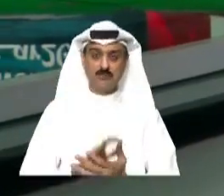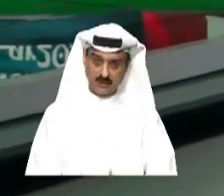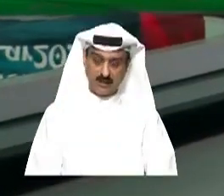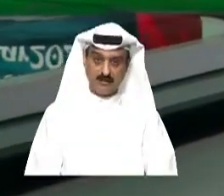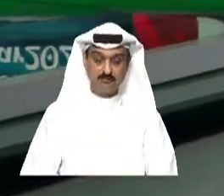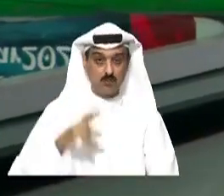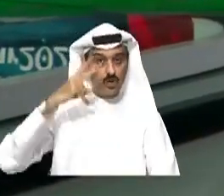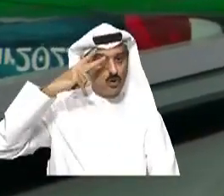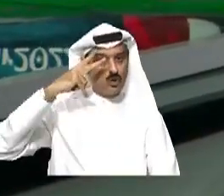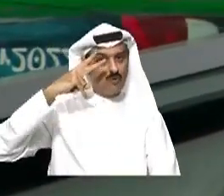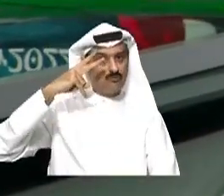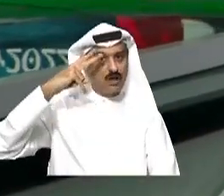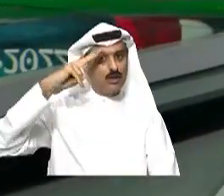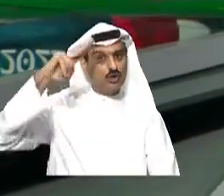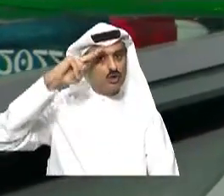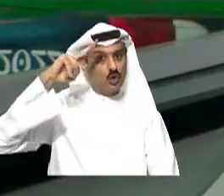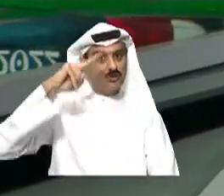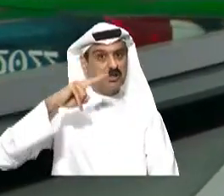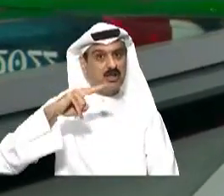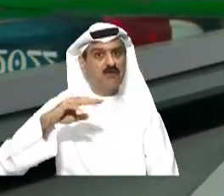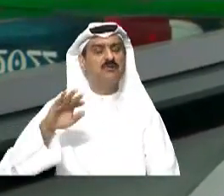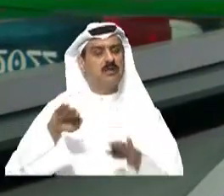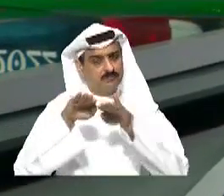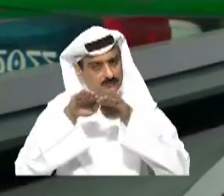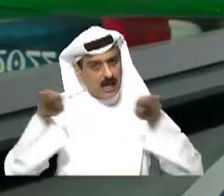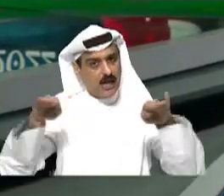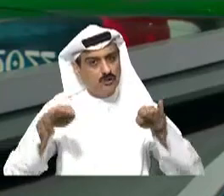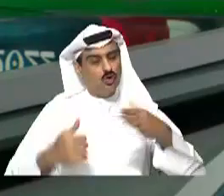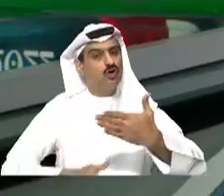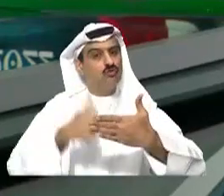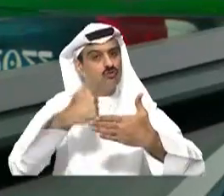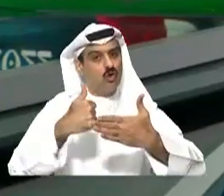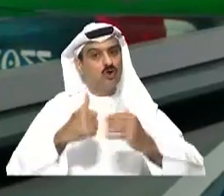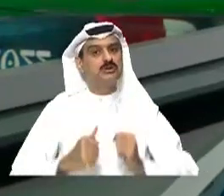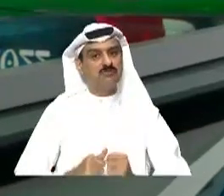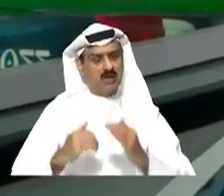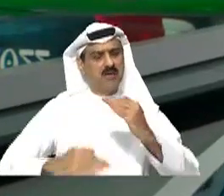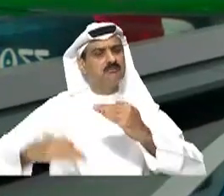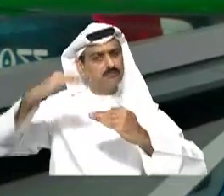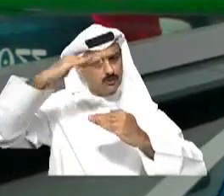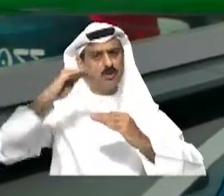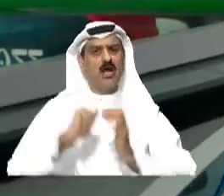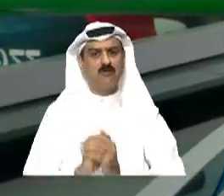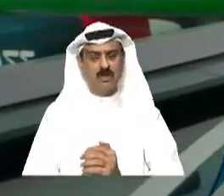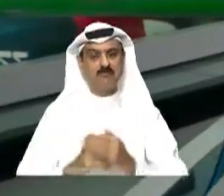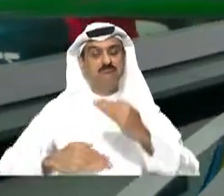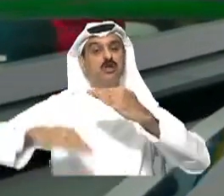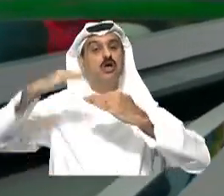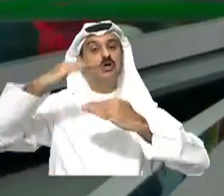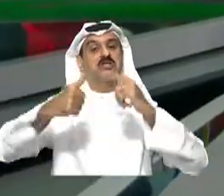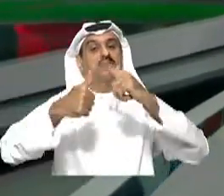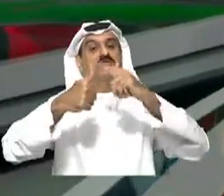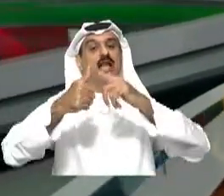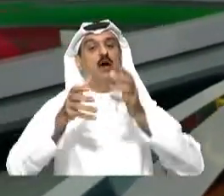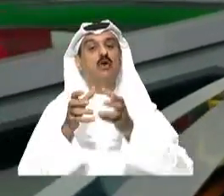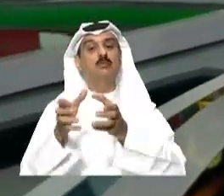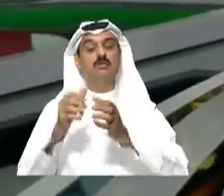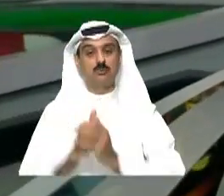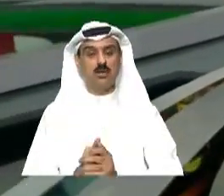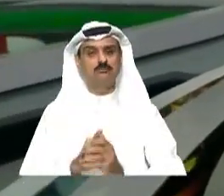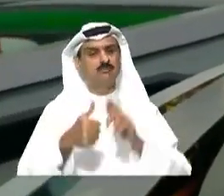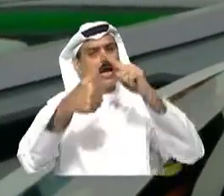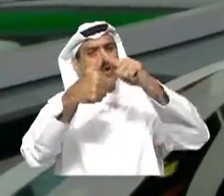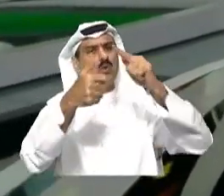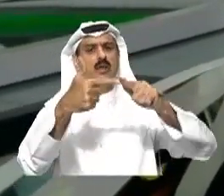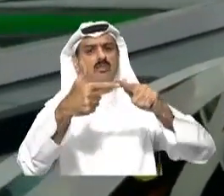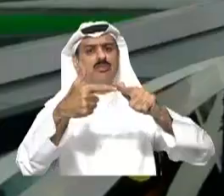السعودي عنده فرص التعادل والفوز متاحة لضمان مركز متقدم والتأهل في صدارة المجموعة ما يمنع، أو في المركز الثاني.